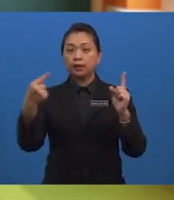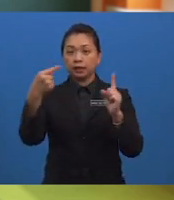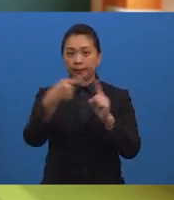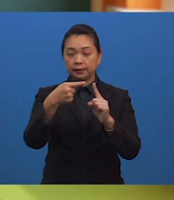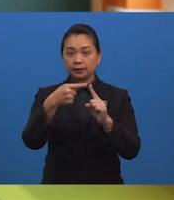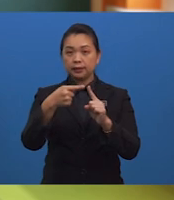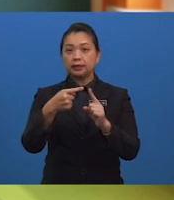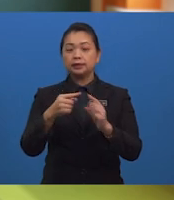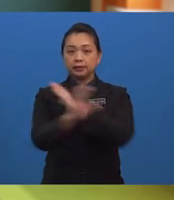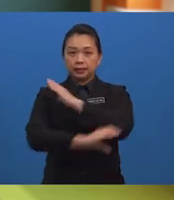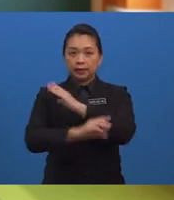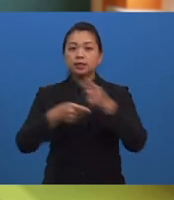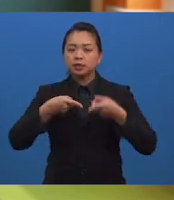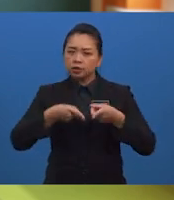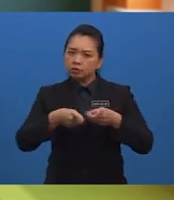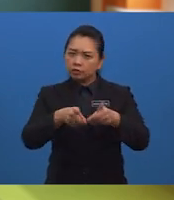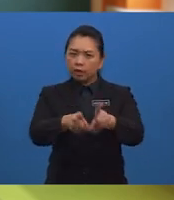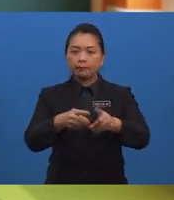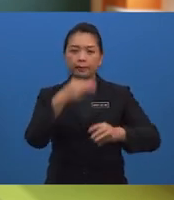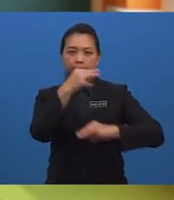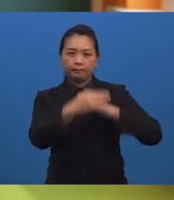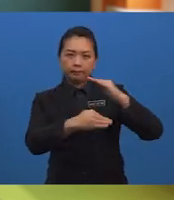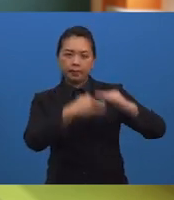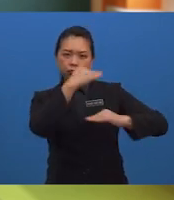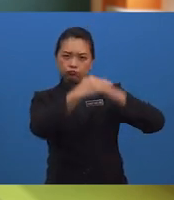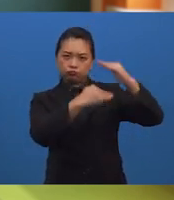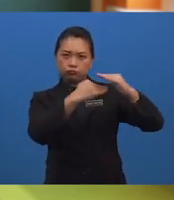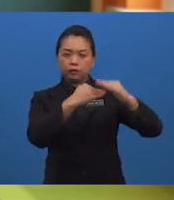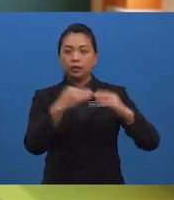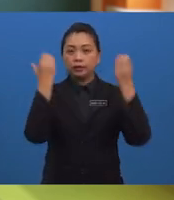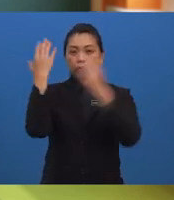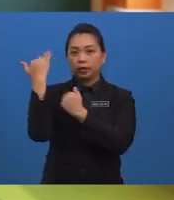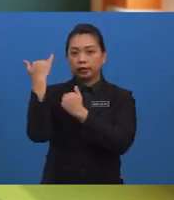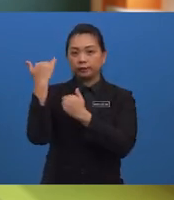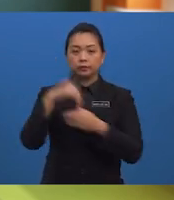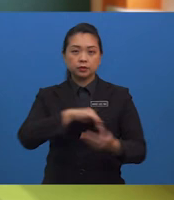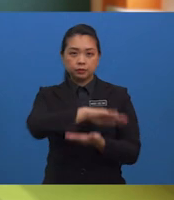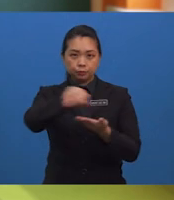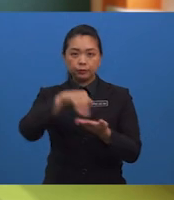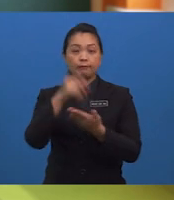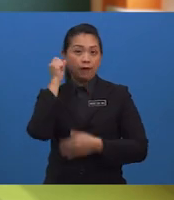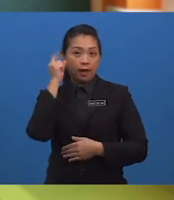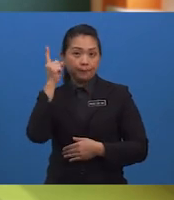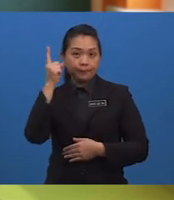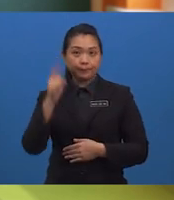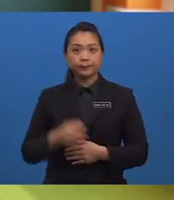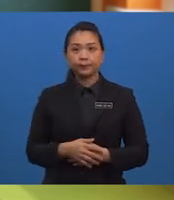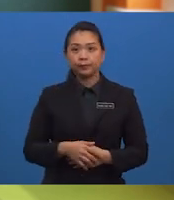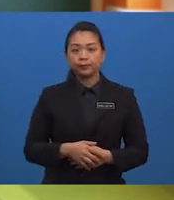membangun. Cikgu berharap pelajar-pelajar dapat memahami kesemua kesan positif tersebut.